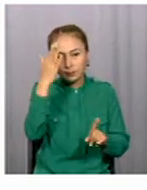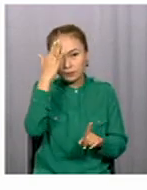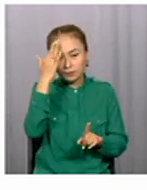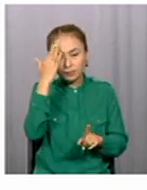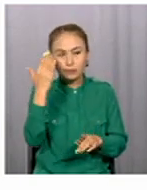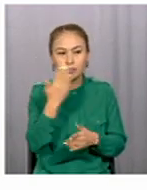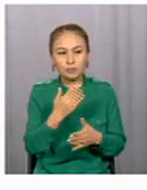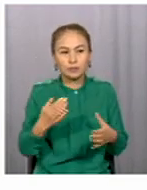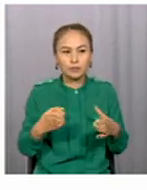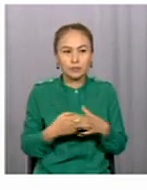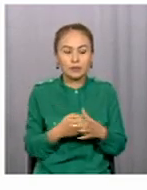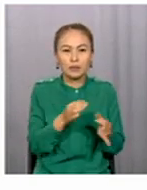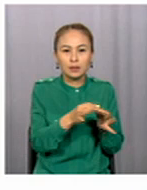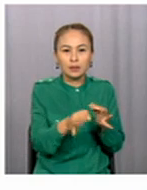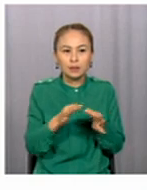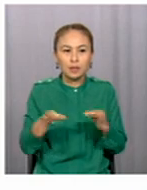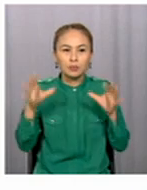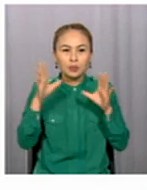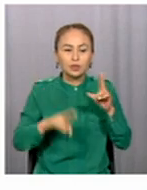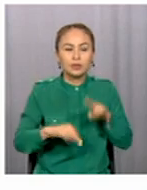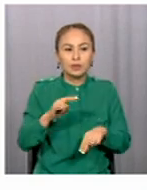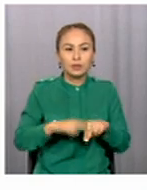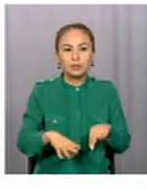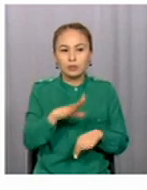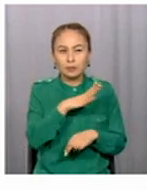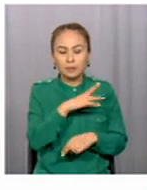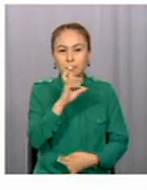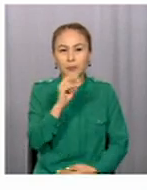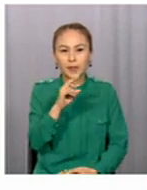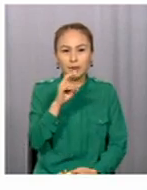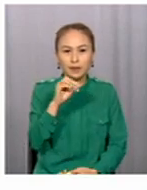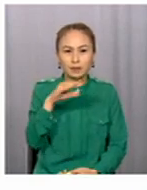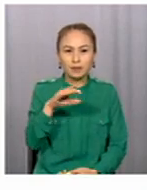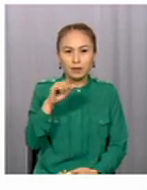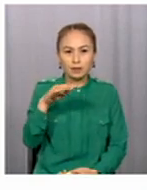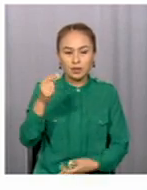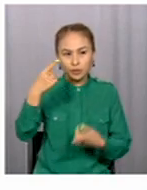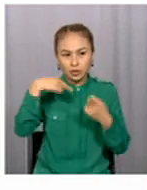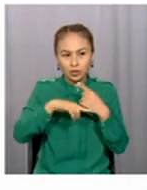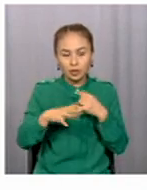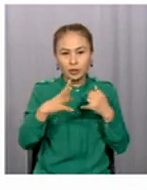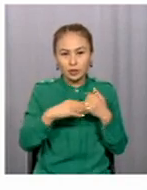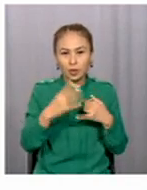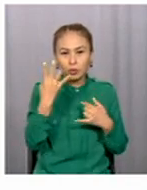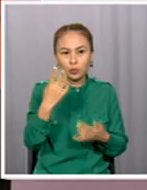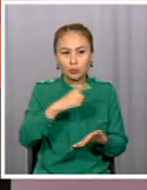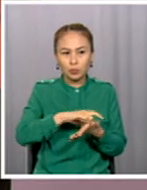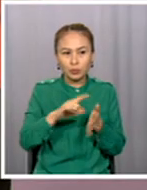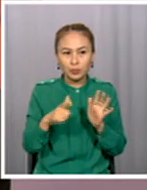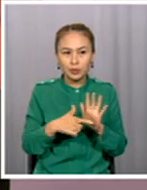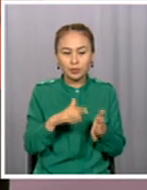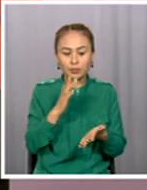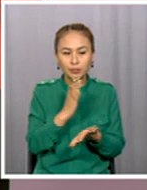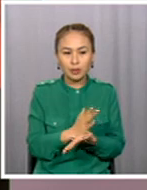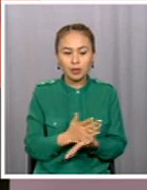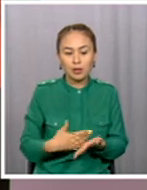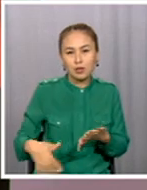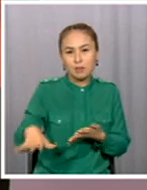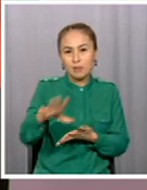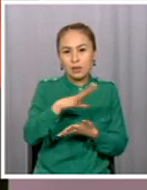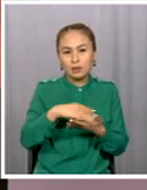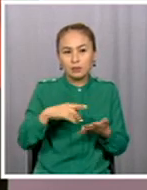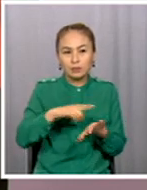Ол елді мекендерде мешіт салған. Бекет атаның жерасты мешіті 4 бөлмеден тұрады. Барлық